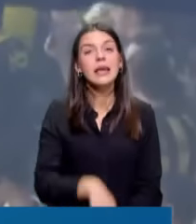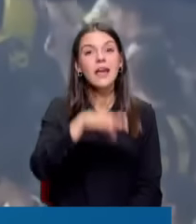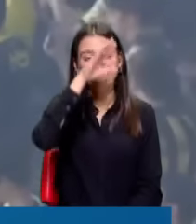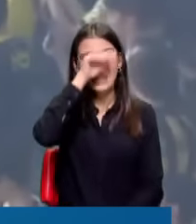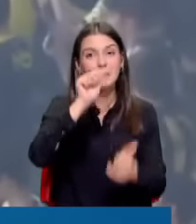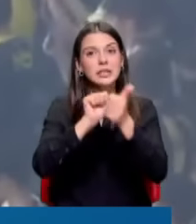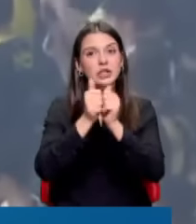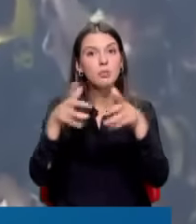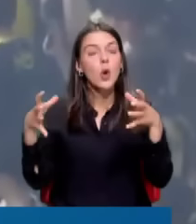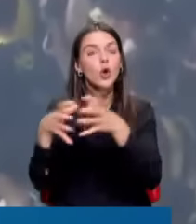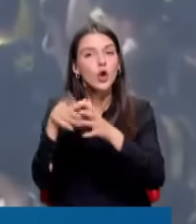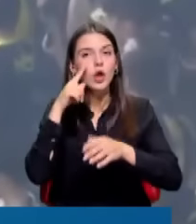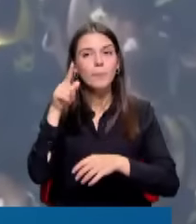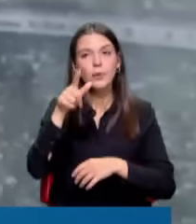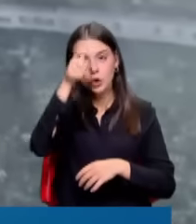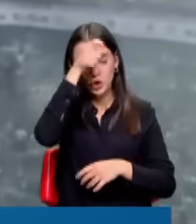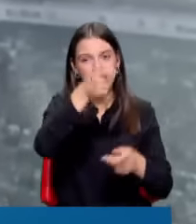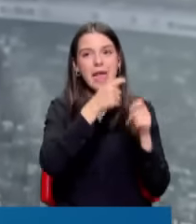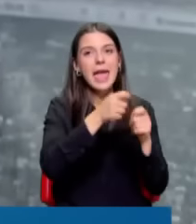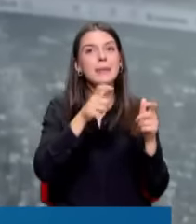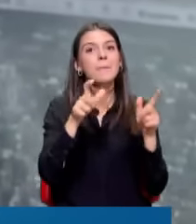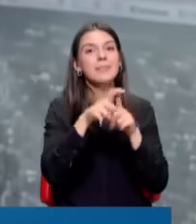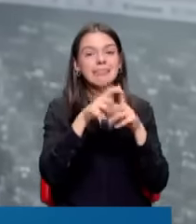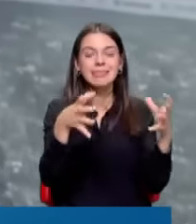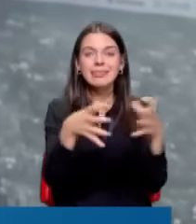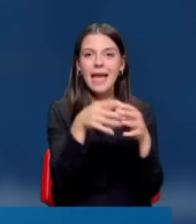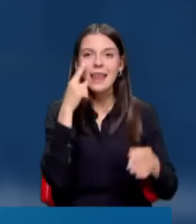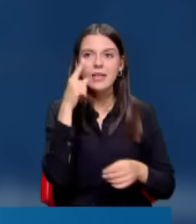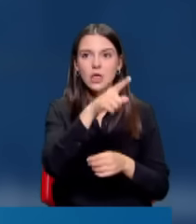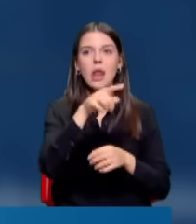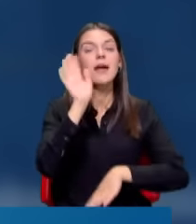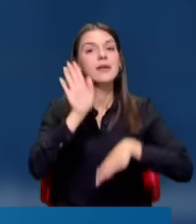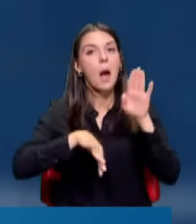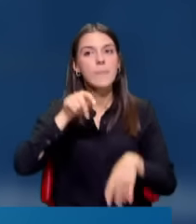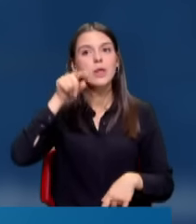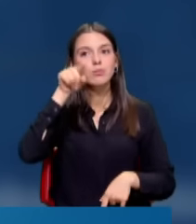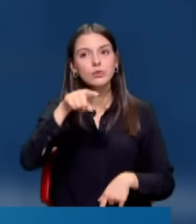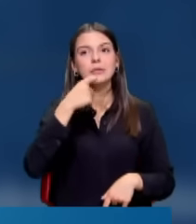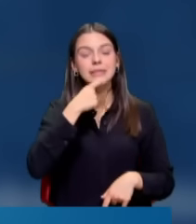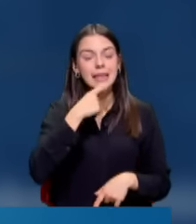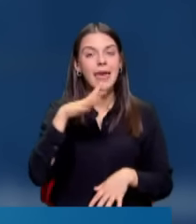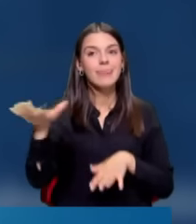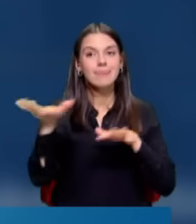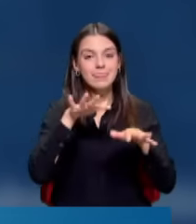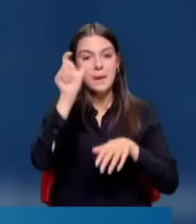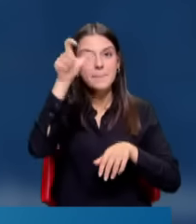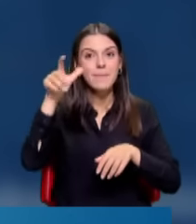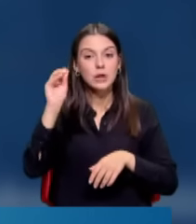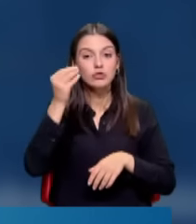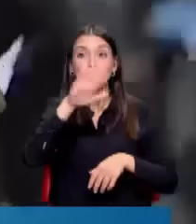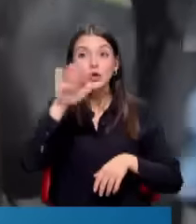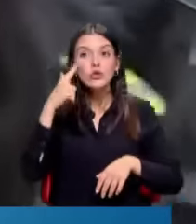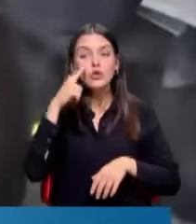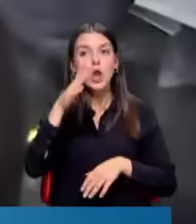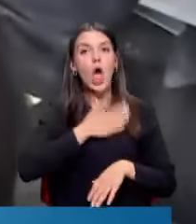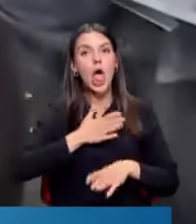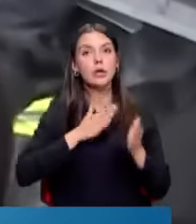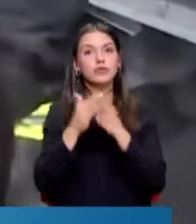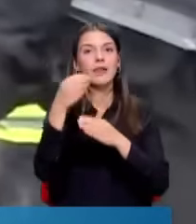Fenerbahçe Spor Kulübü ve Türk Eğitim Derneği işbirliğiyle gerçekleştirilen kampanyada bu yıl depremden etkilenen çocuklara öncelik verileceği açıklandı.